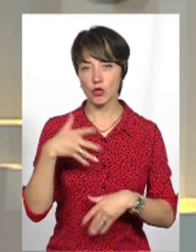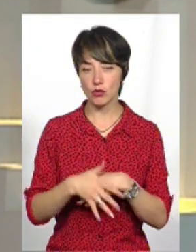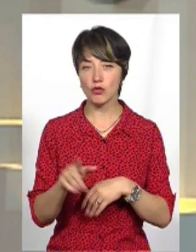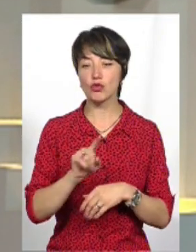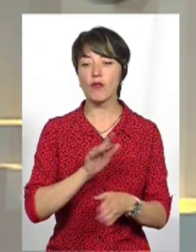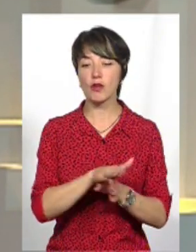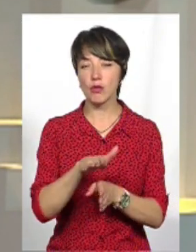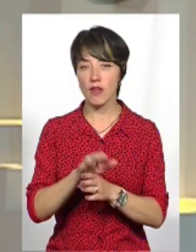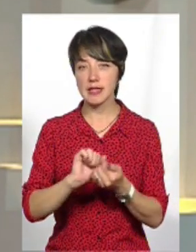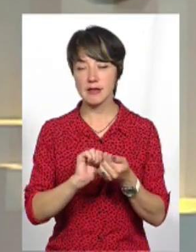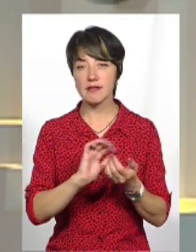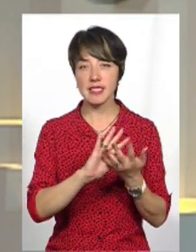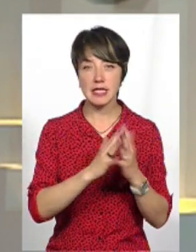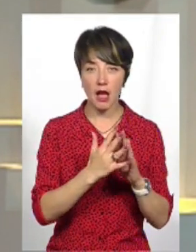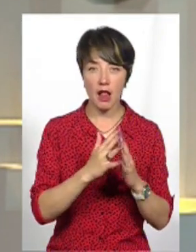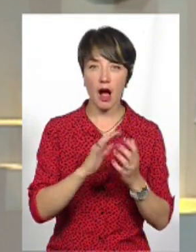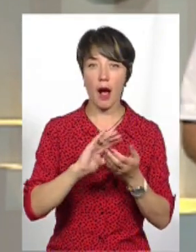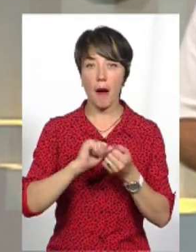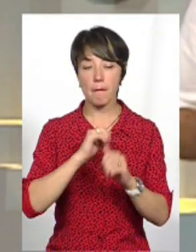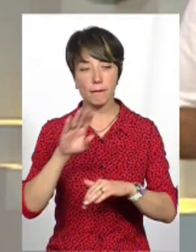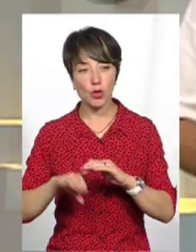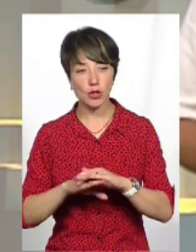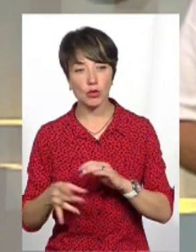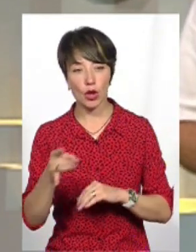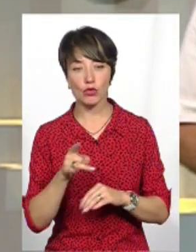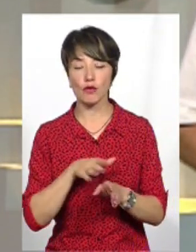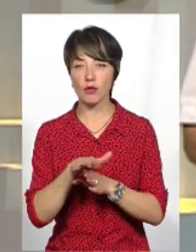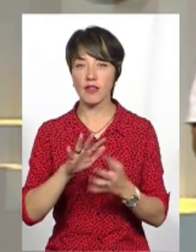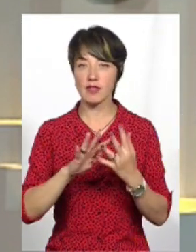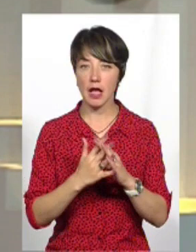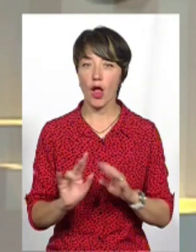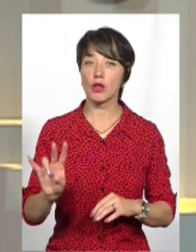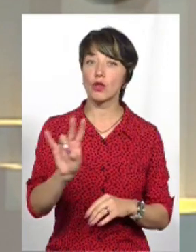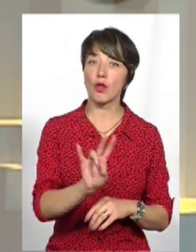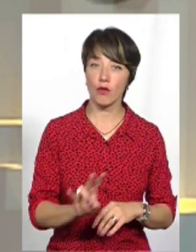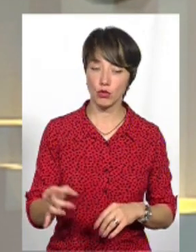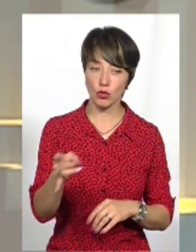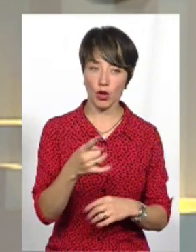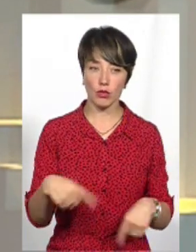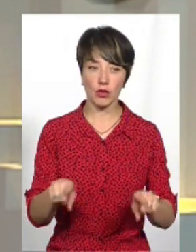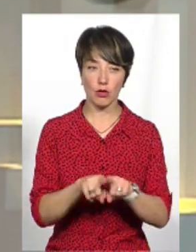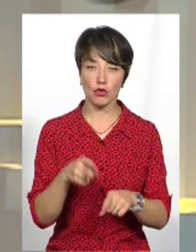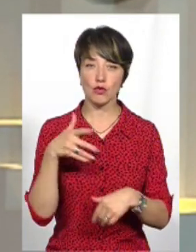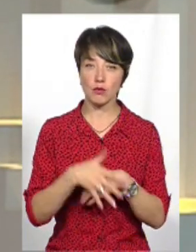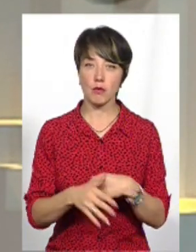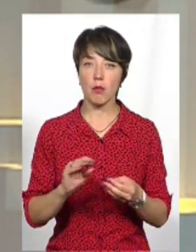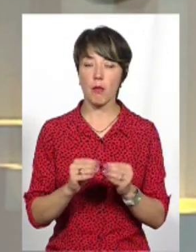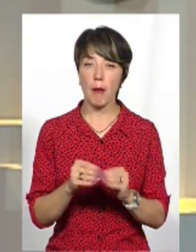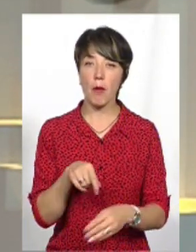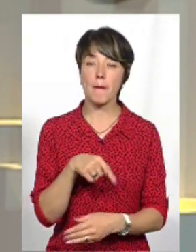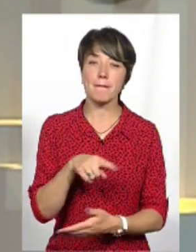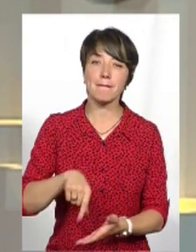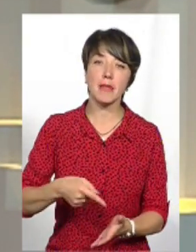що відбувається в селах Кам'янець-Подільського району і що відбувається в селах Новоушицького району. Також розуміємо проблеми